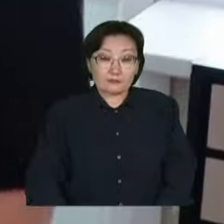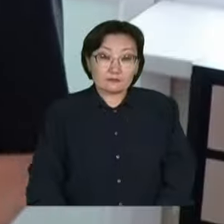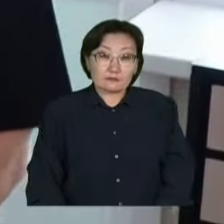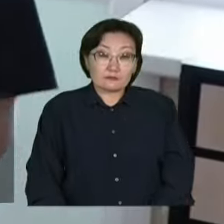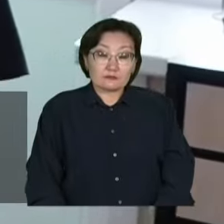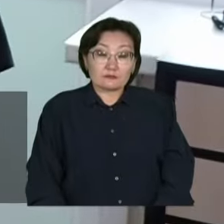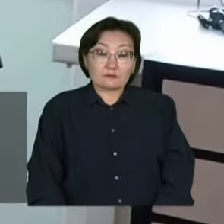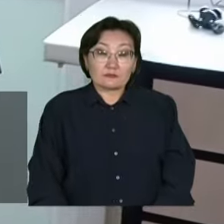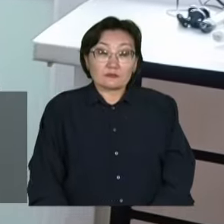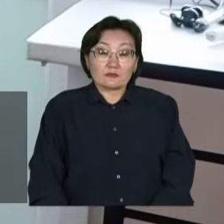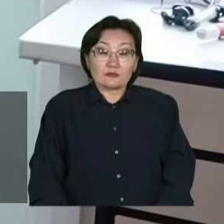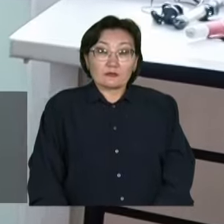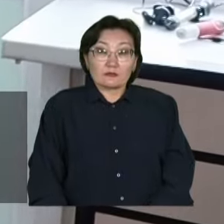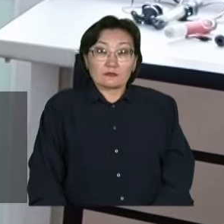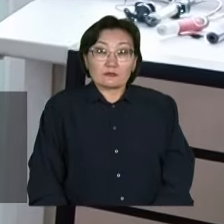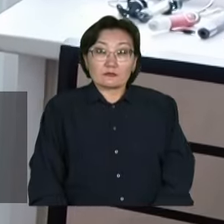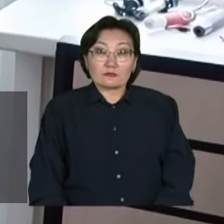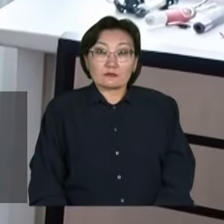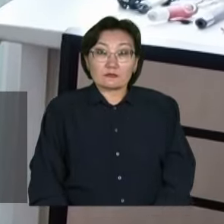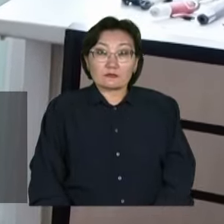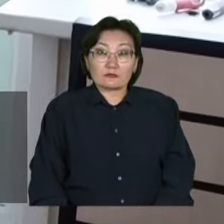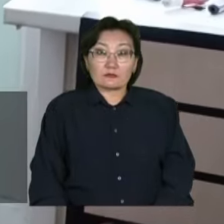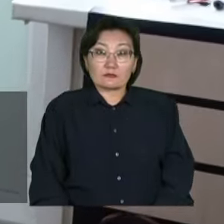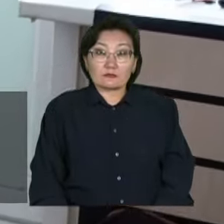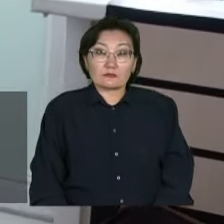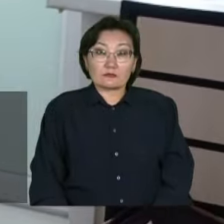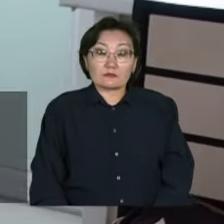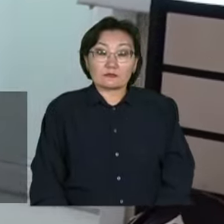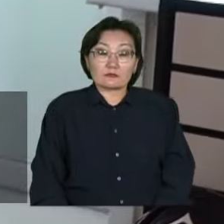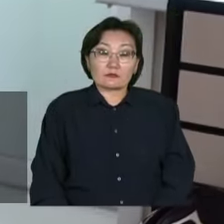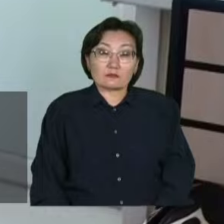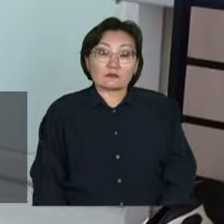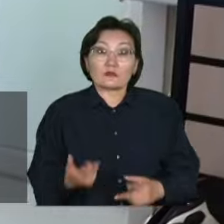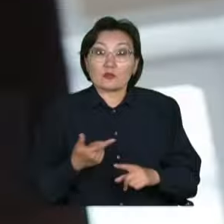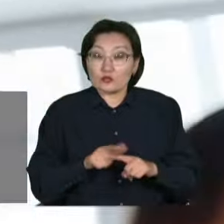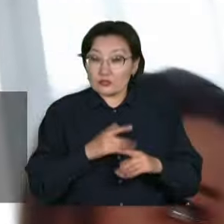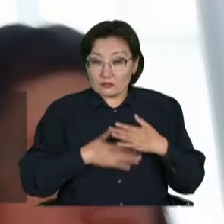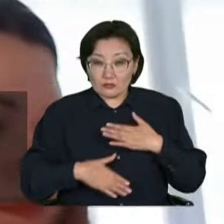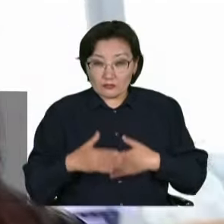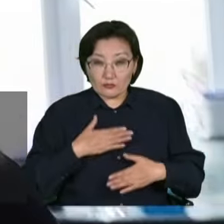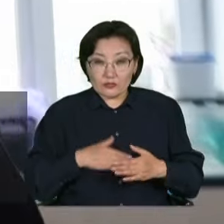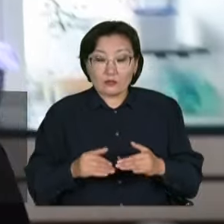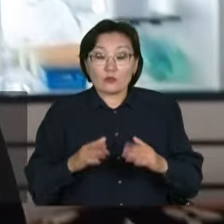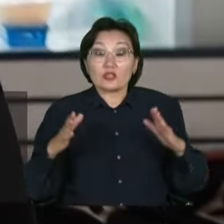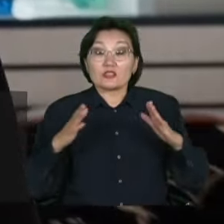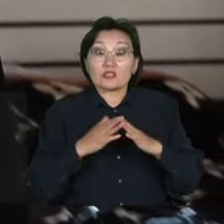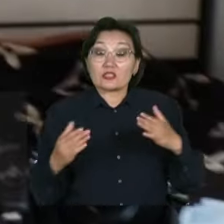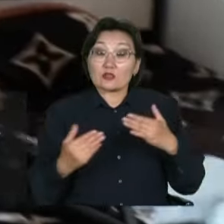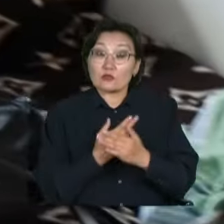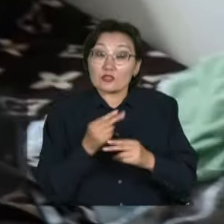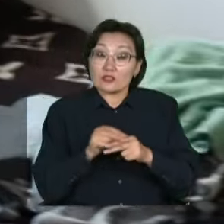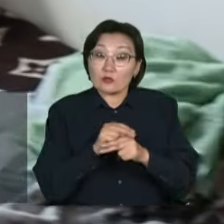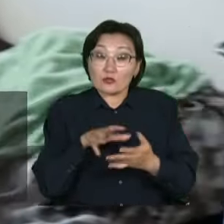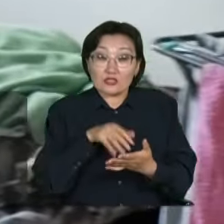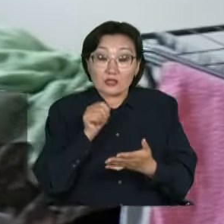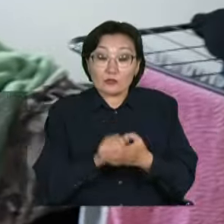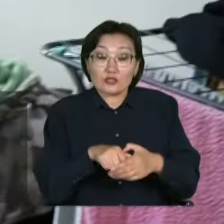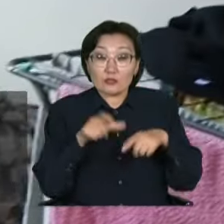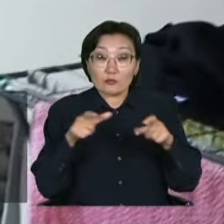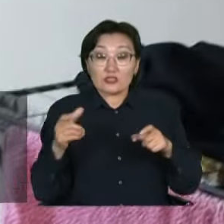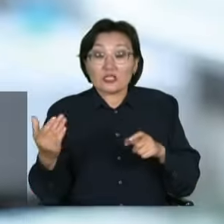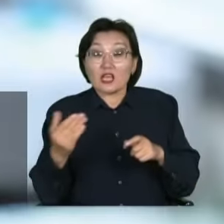Вот мы только переехали, мы безумно рады, теперь это наш дом. Баспанасы қайта жөндеуге жарамайтын жандардың